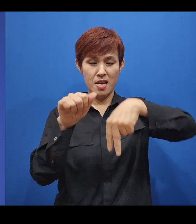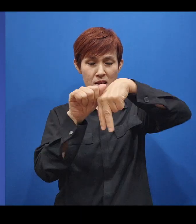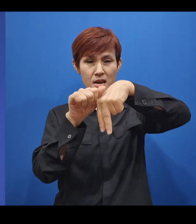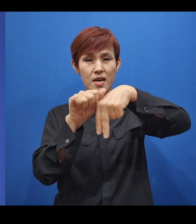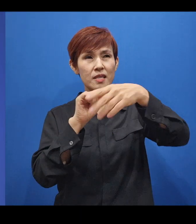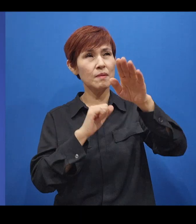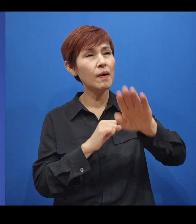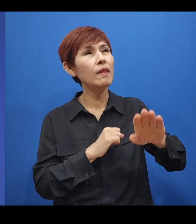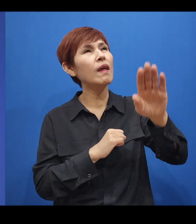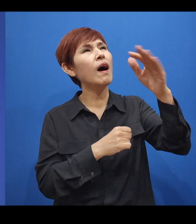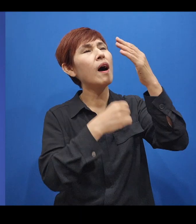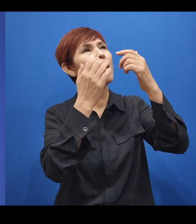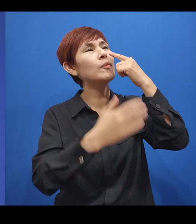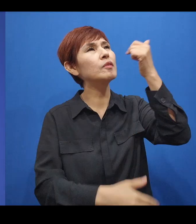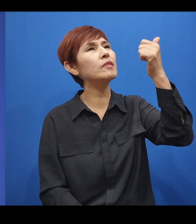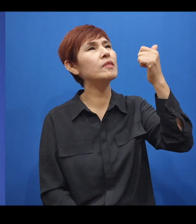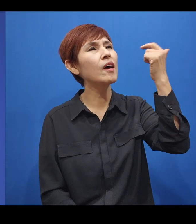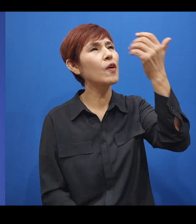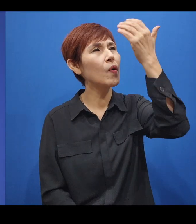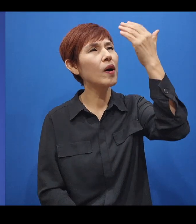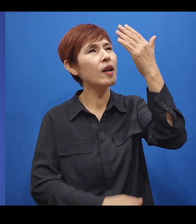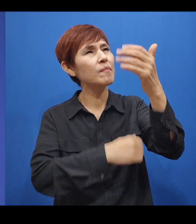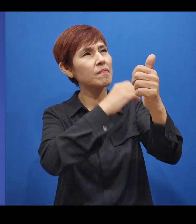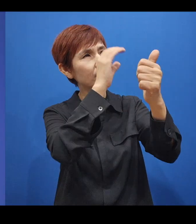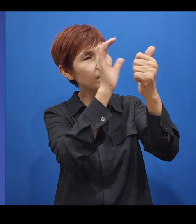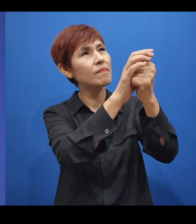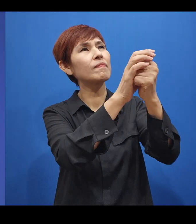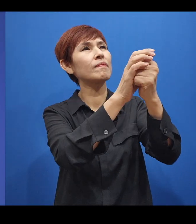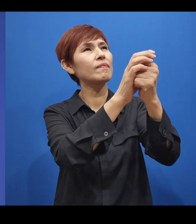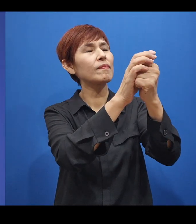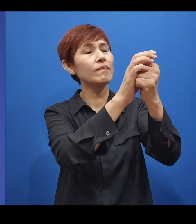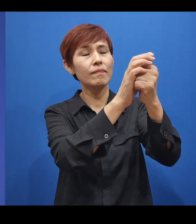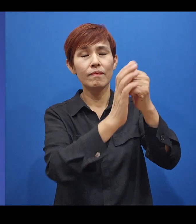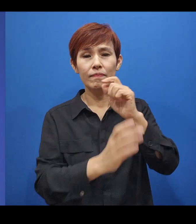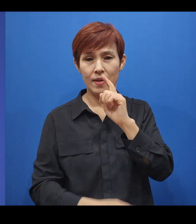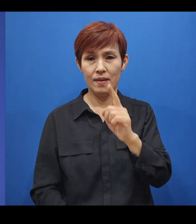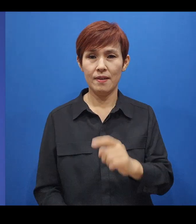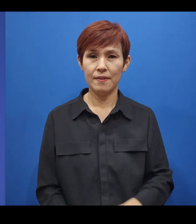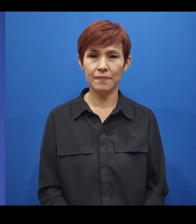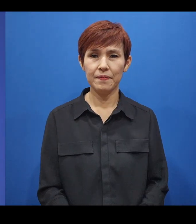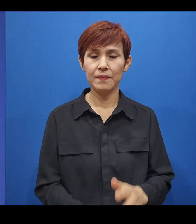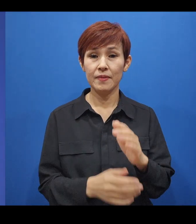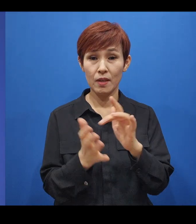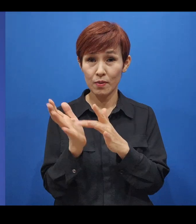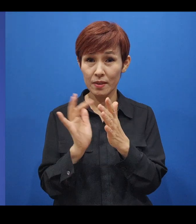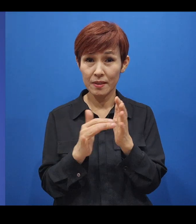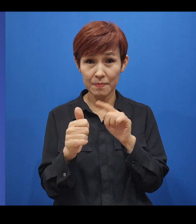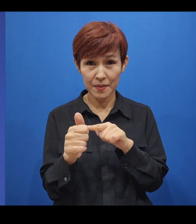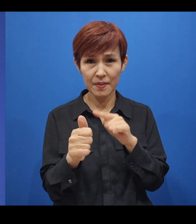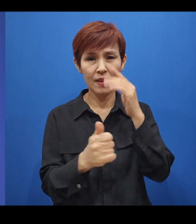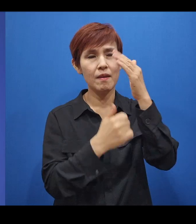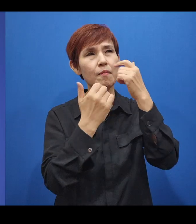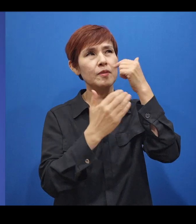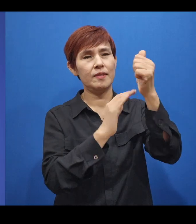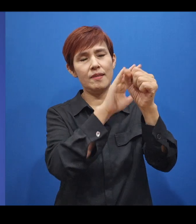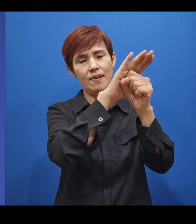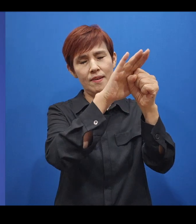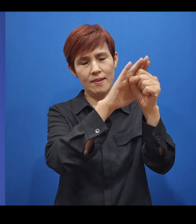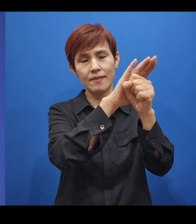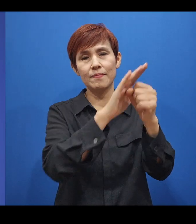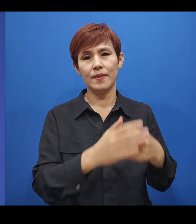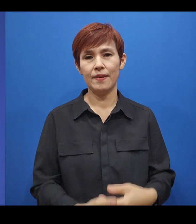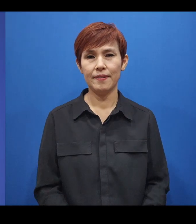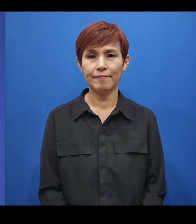향해서 아버지, 내 영혼을 아버지께 부탁합니다 할 만큼 예수님은 아버지를 사랑했어요.